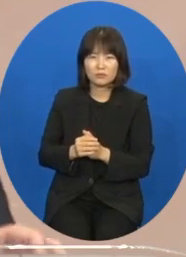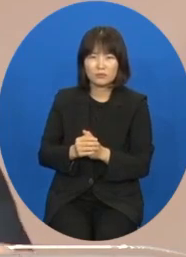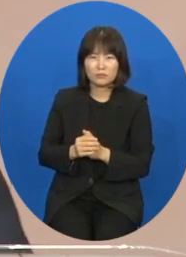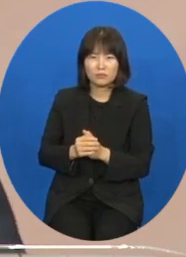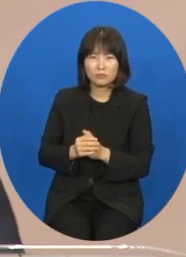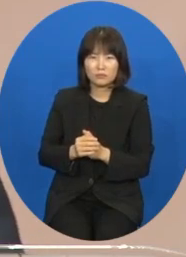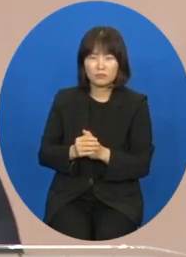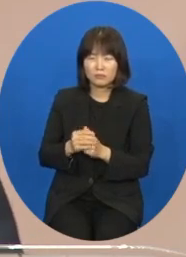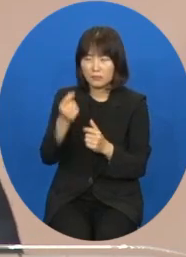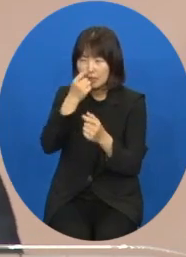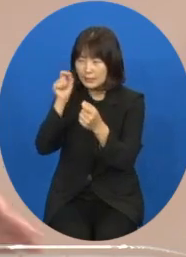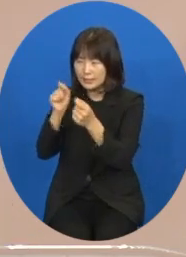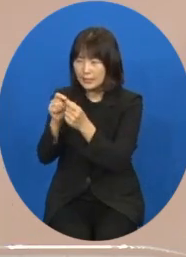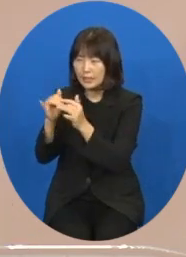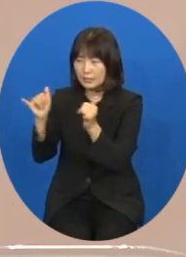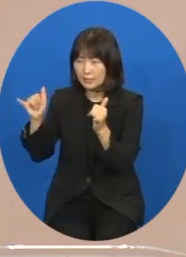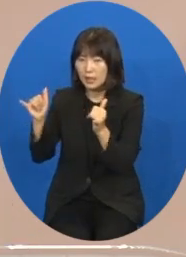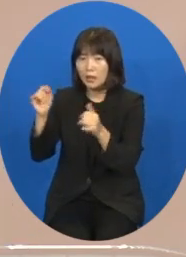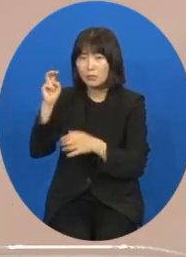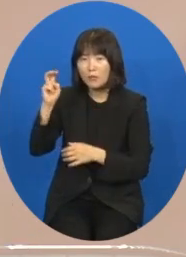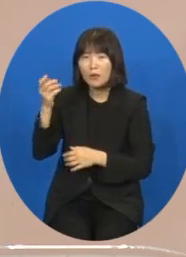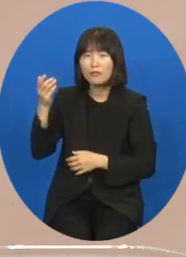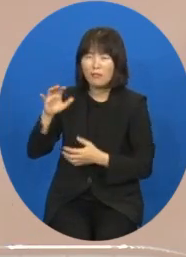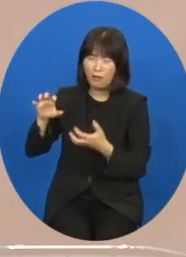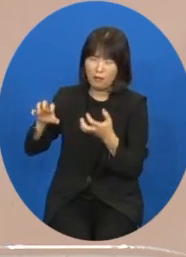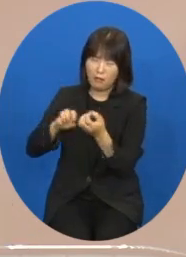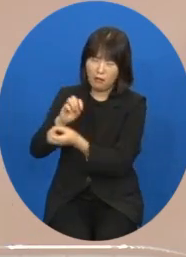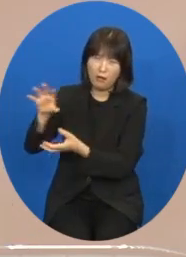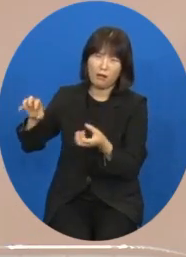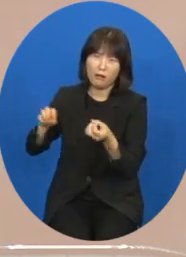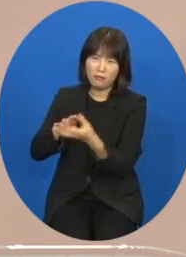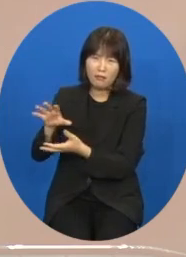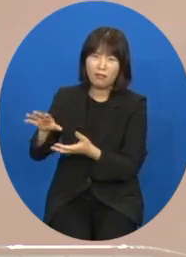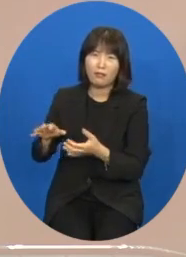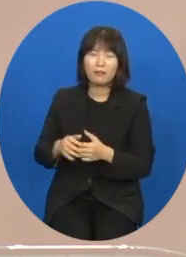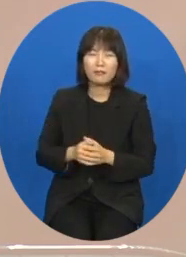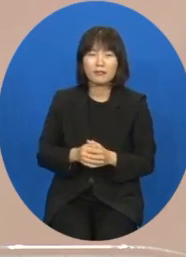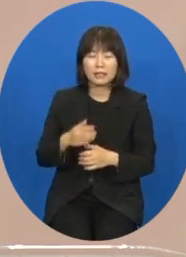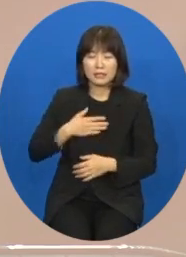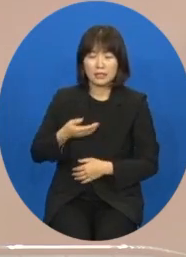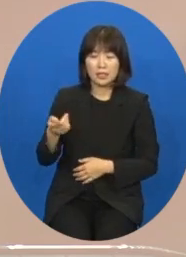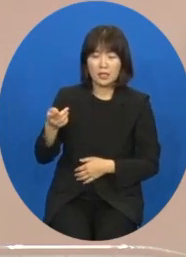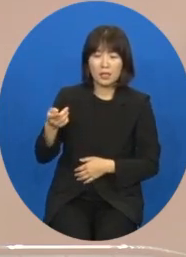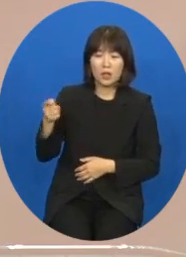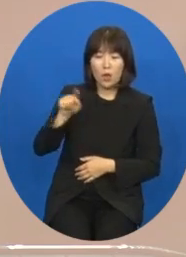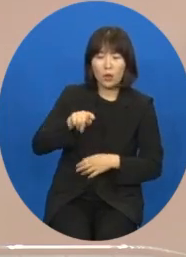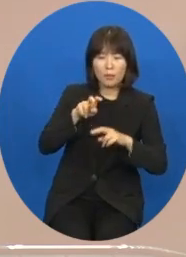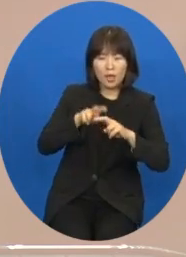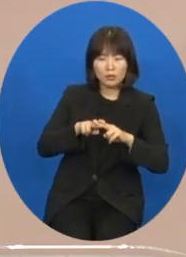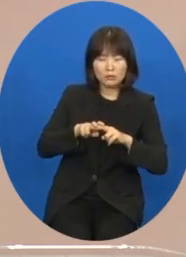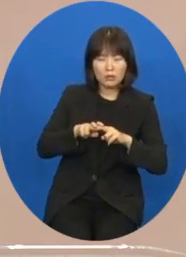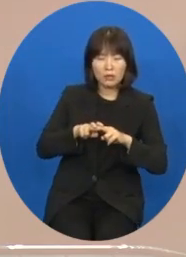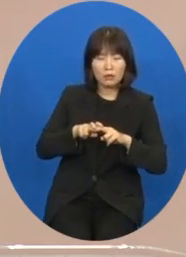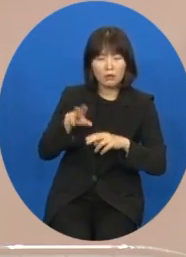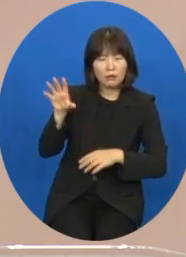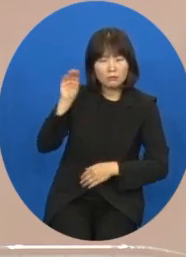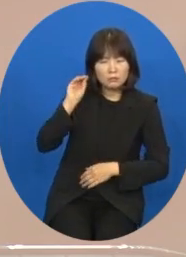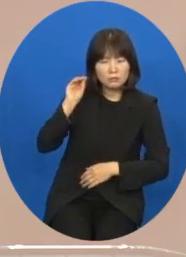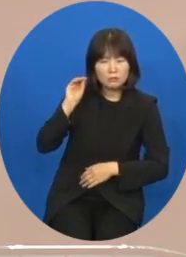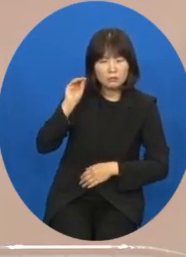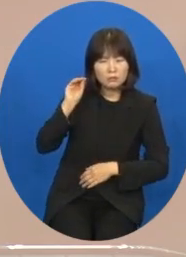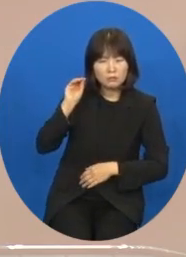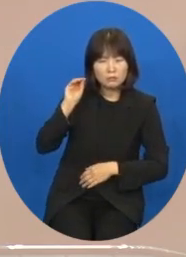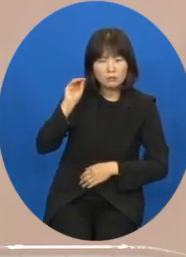친하신 분들이어서 그런지 그렇게 시끄러워요. 제가 옆에 앉아서 들으려고 들은 게 아니에요. 워낙 큰